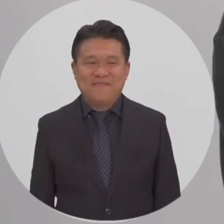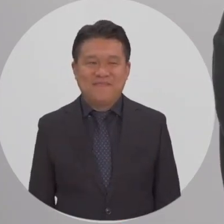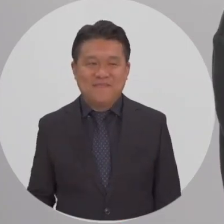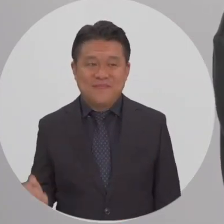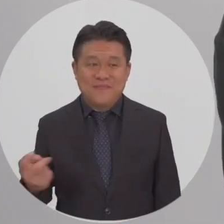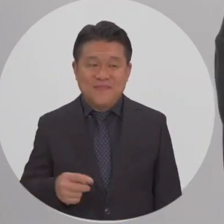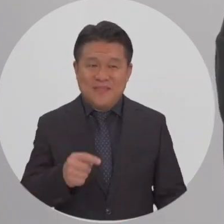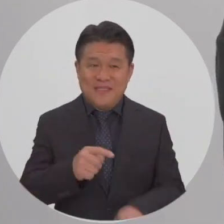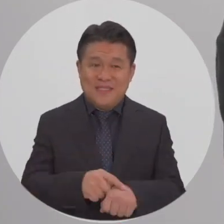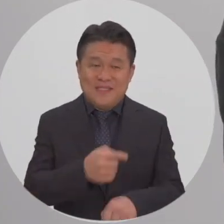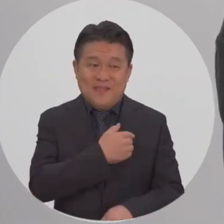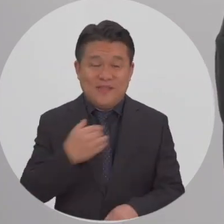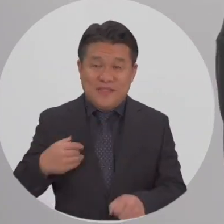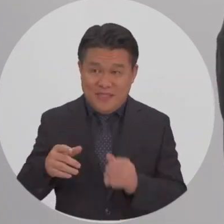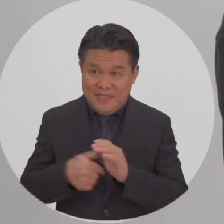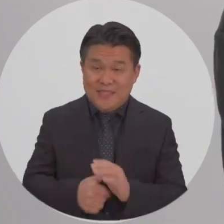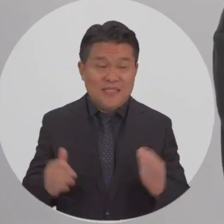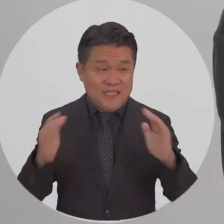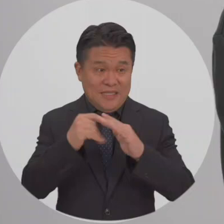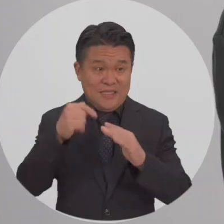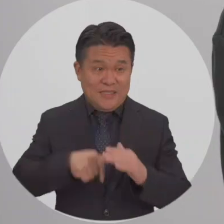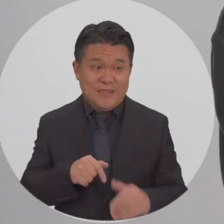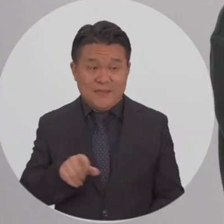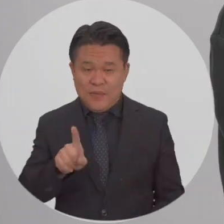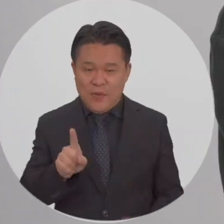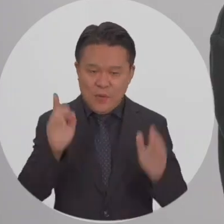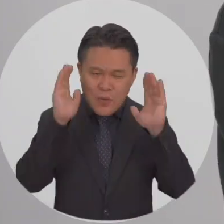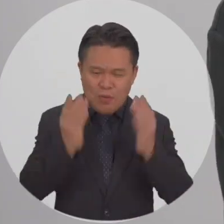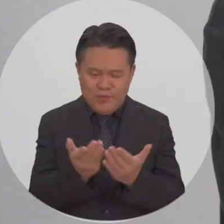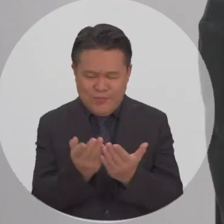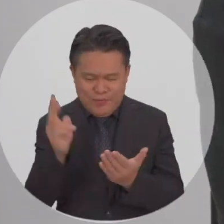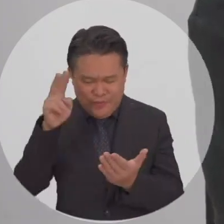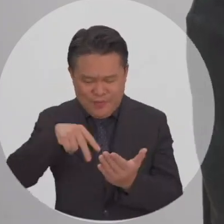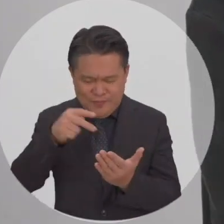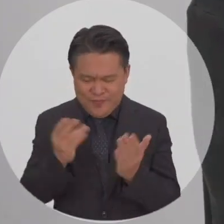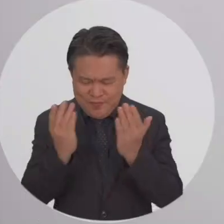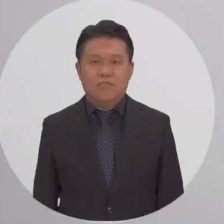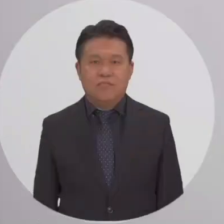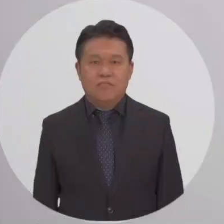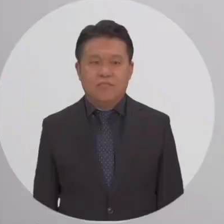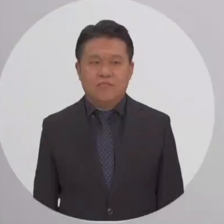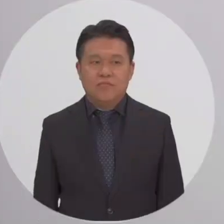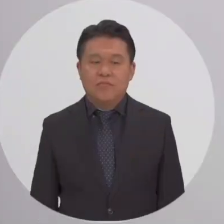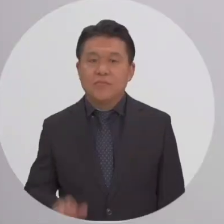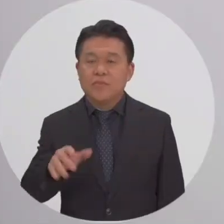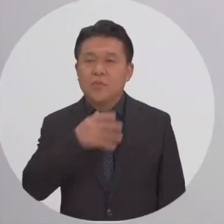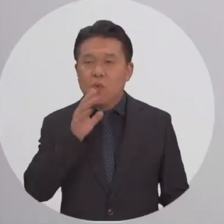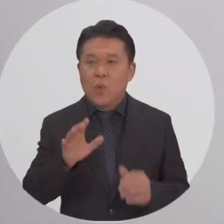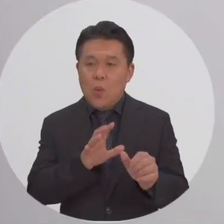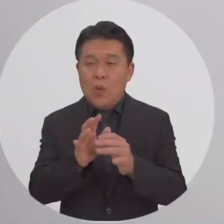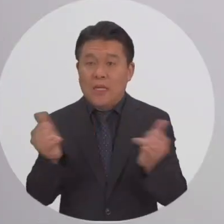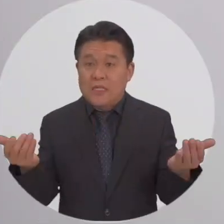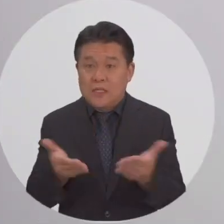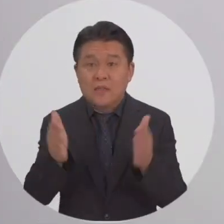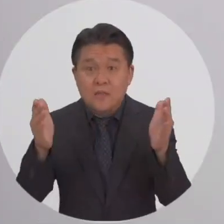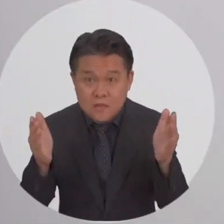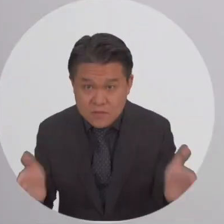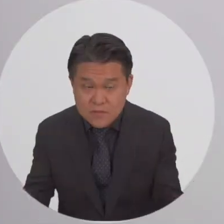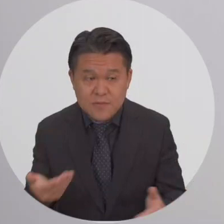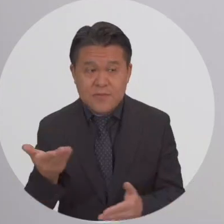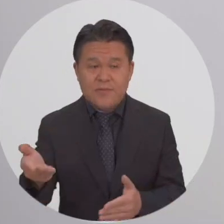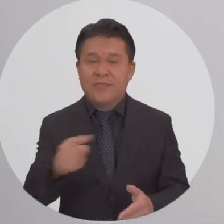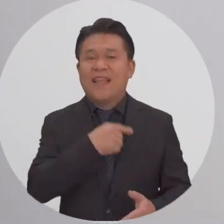낮에 집에서 틈틈이 요양보호사 교육 공부를 했습니다. 요양보호사로 일하시면서